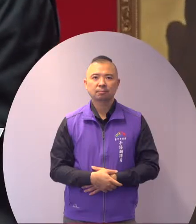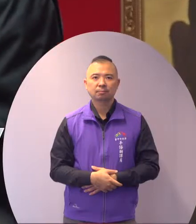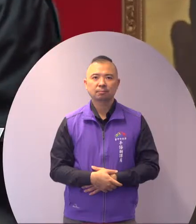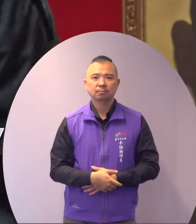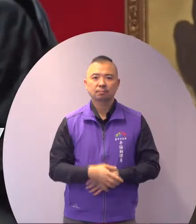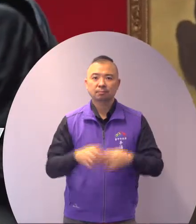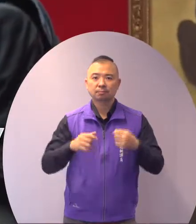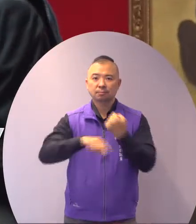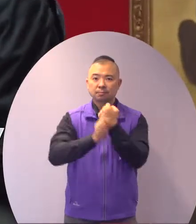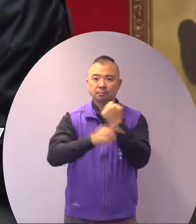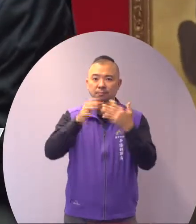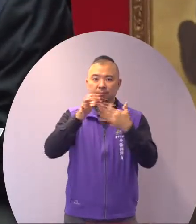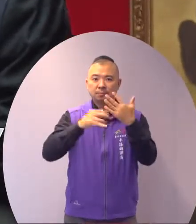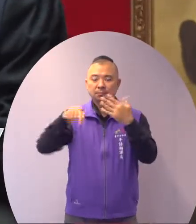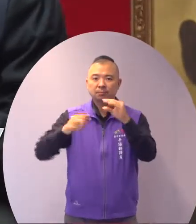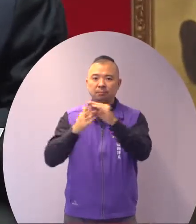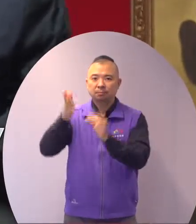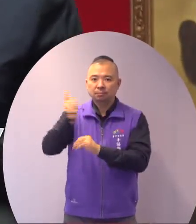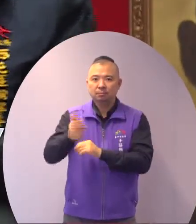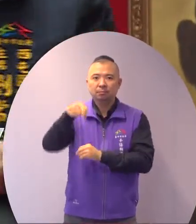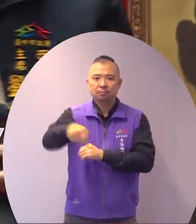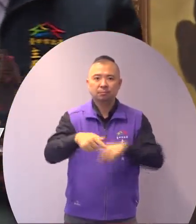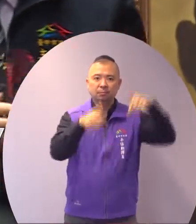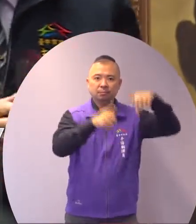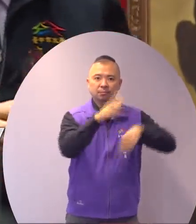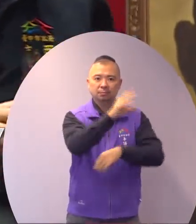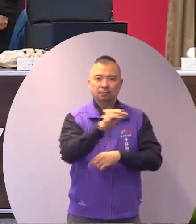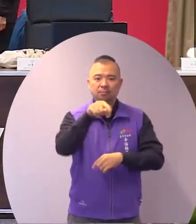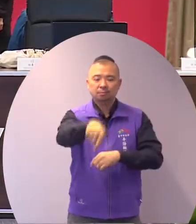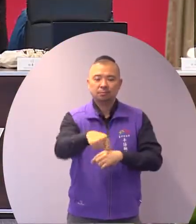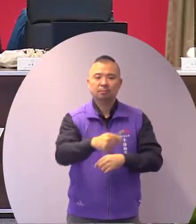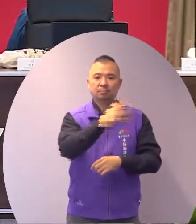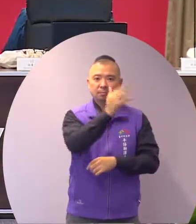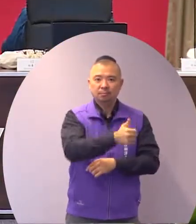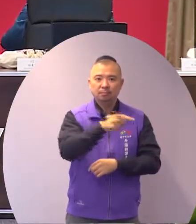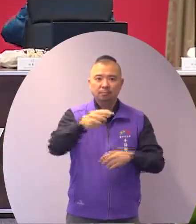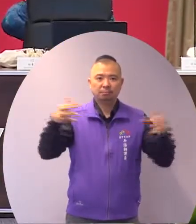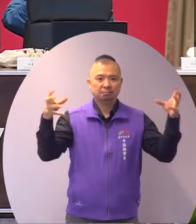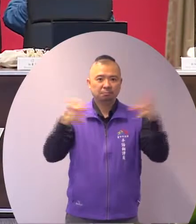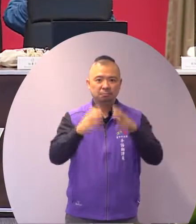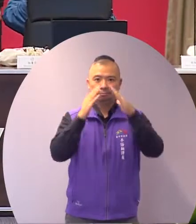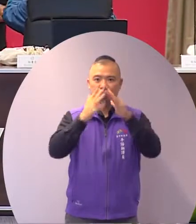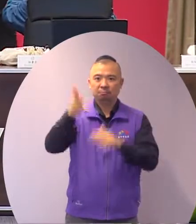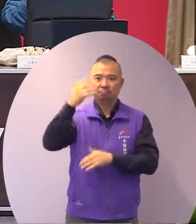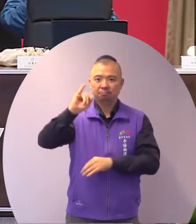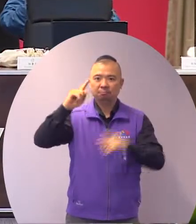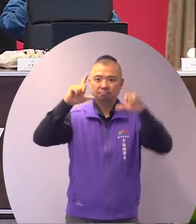法制局局长与西屯区公所区长一同上台与市长合影。